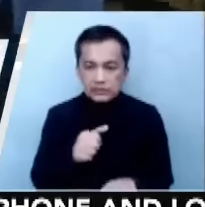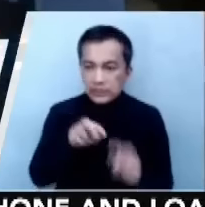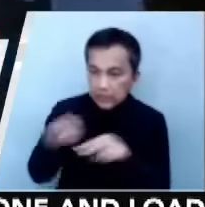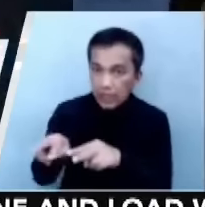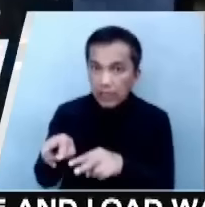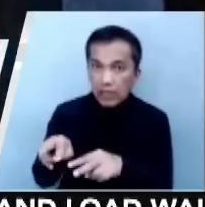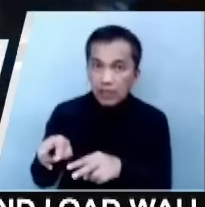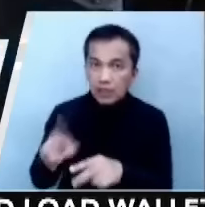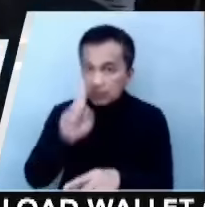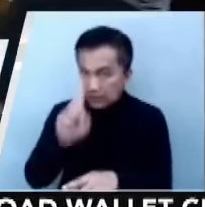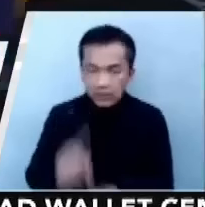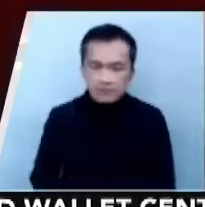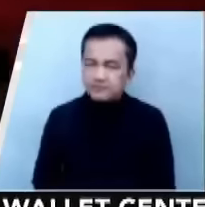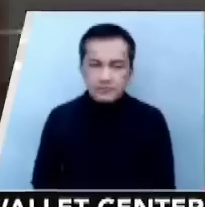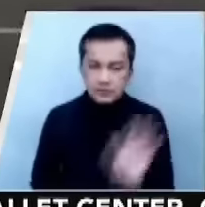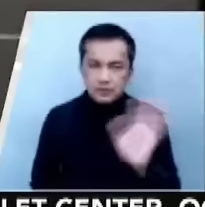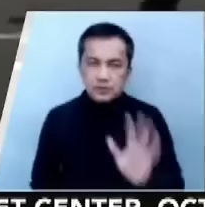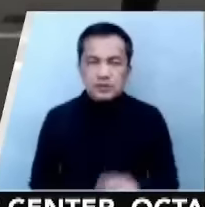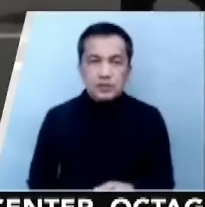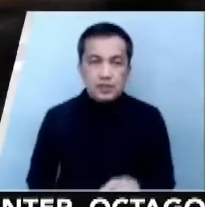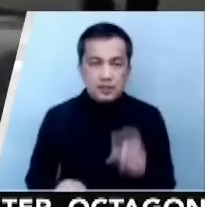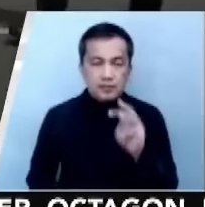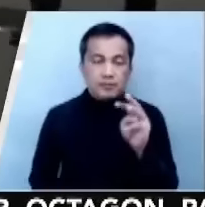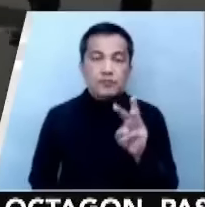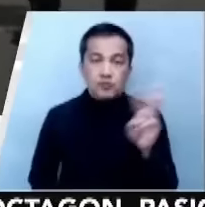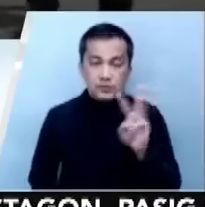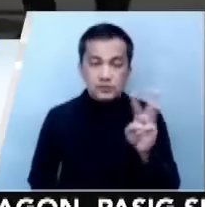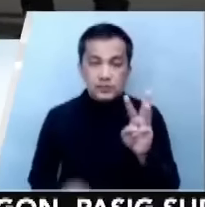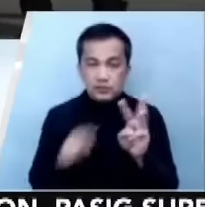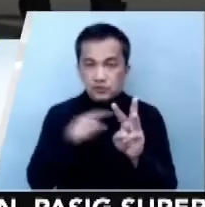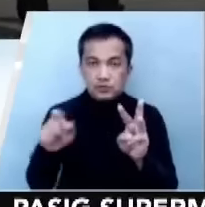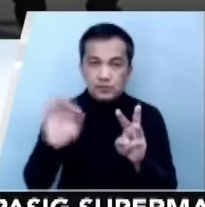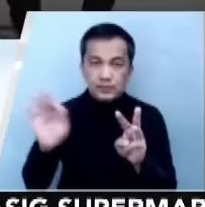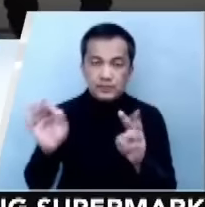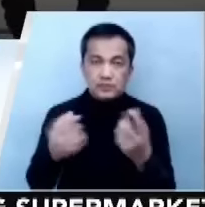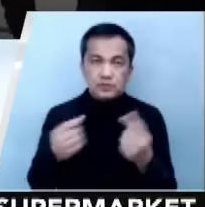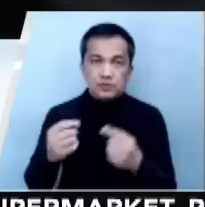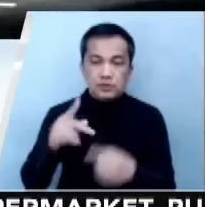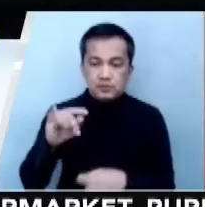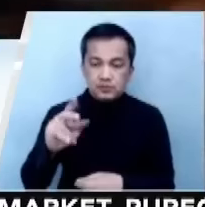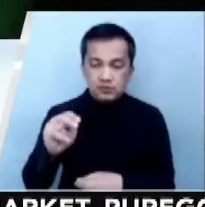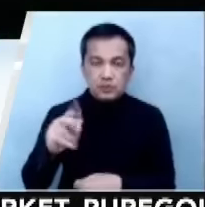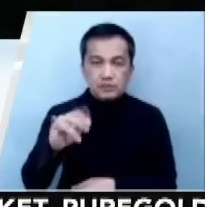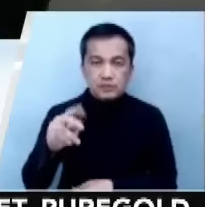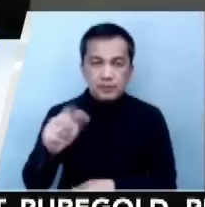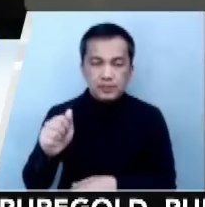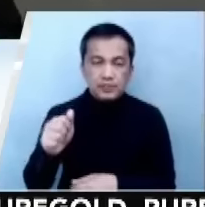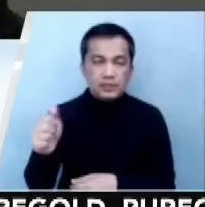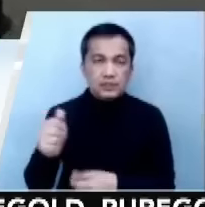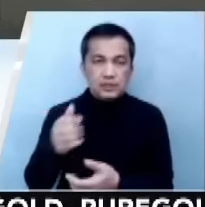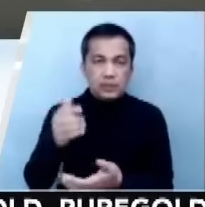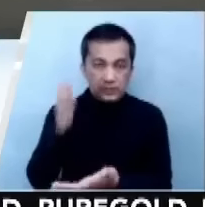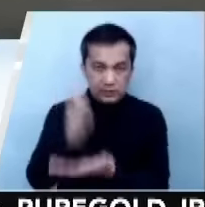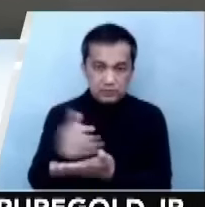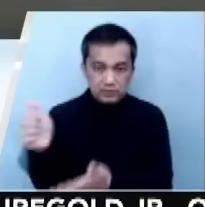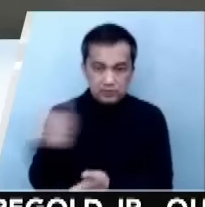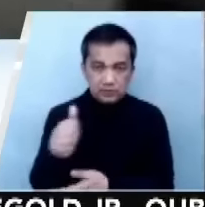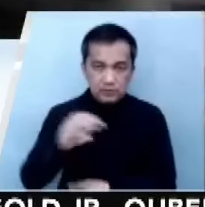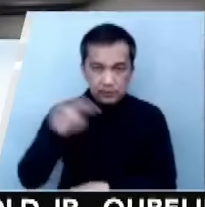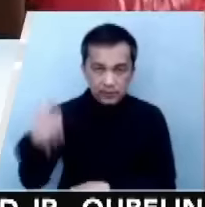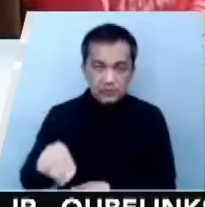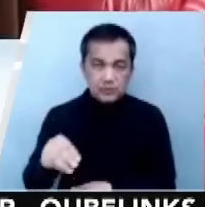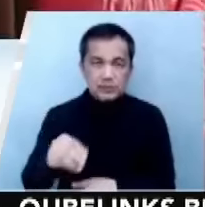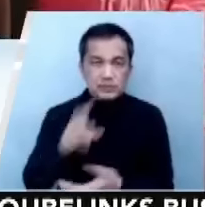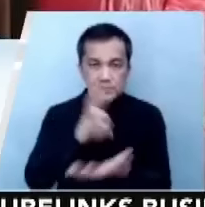sa Miyerkules hanggang Biyernes, magsasagawa raw ang Pison at Manibela ng tigil pasada sa Metro Manila at sa iba pang probinsya gaya